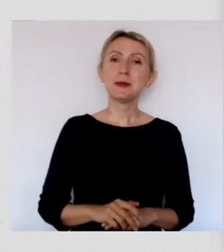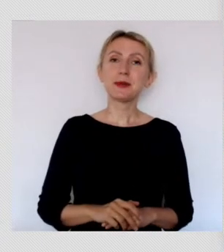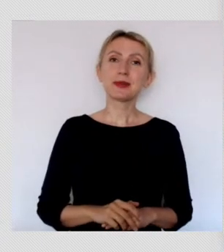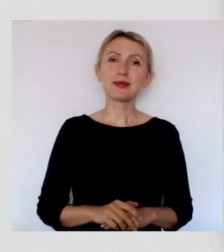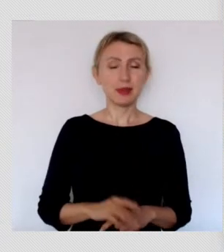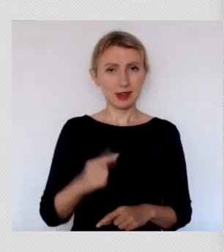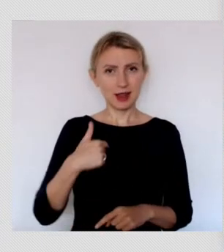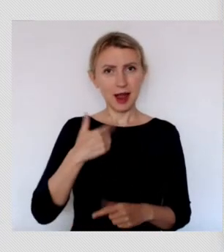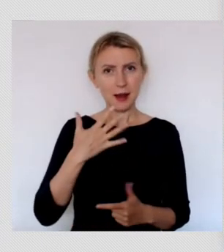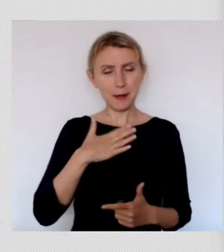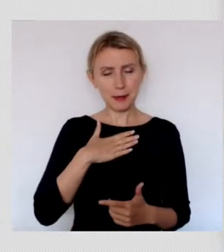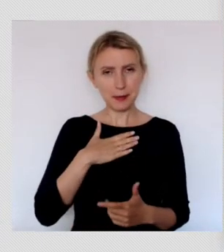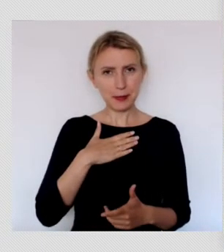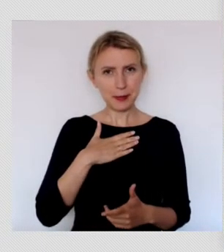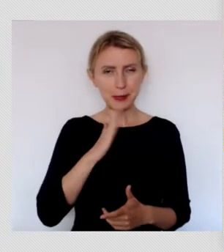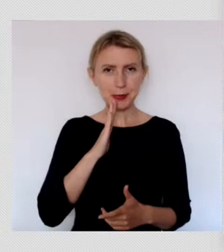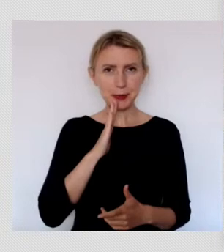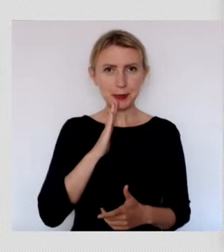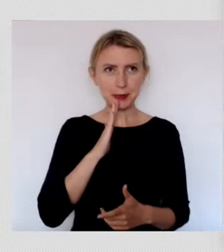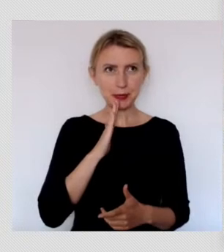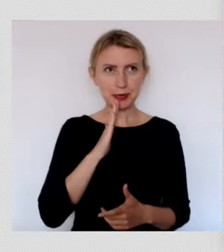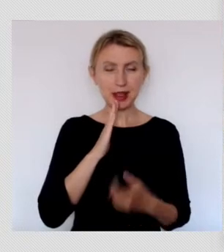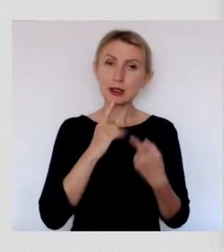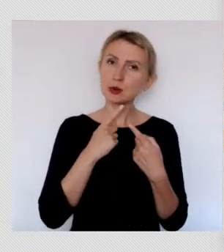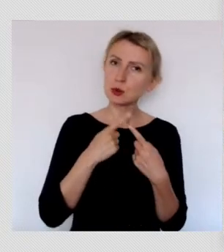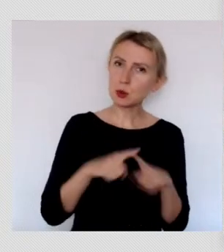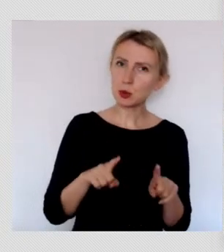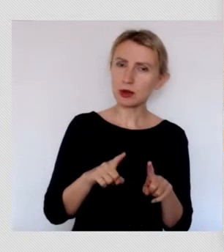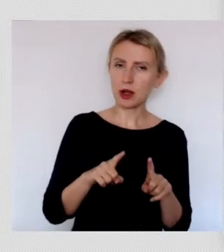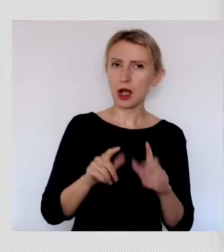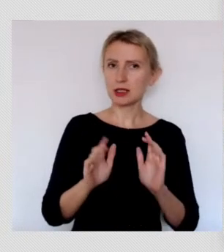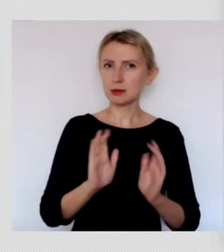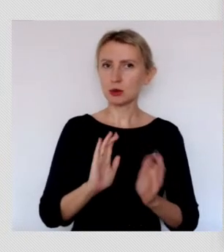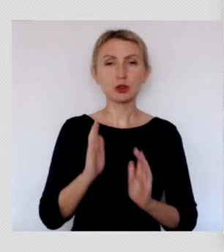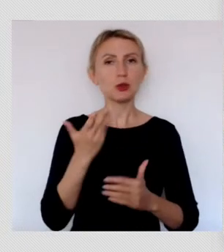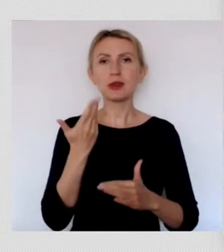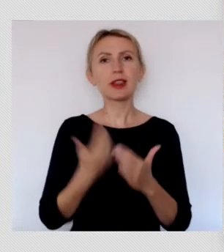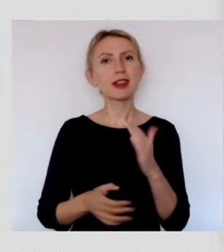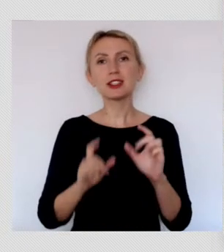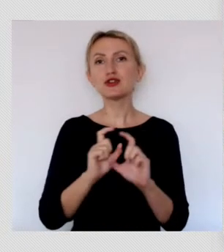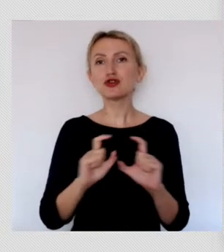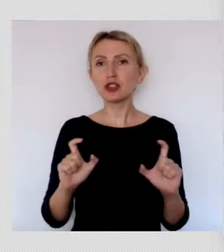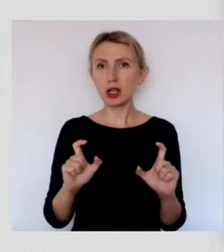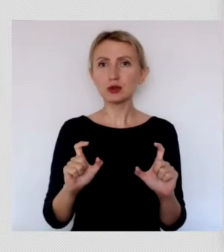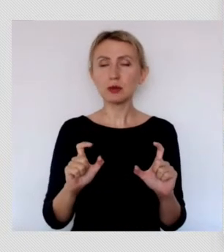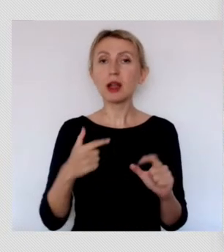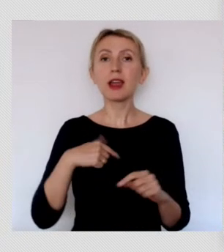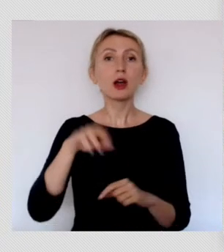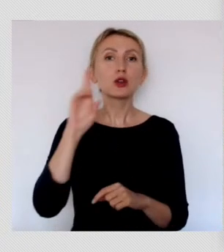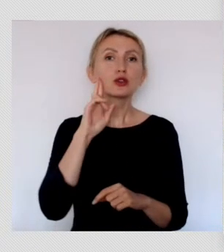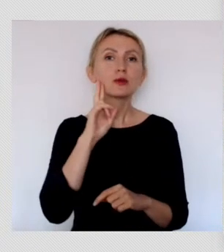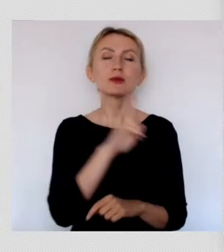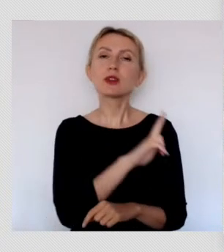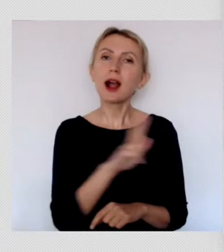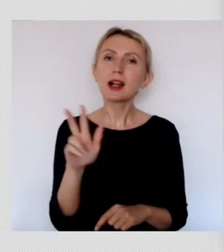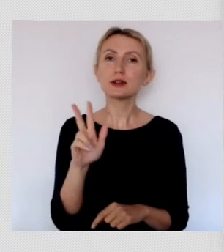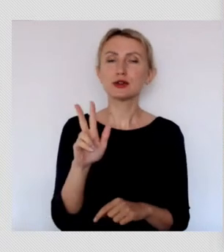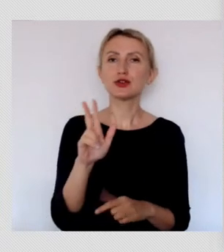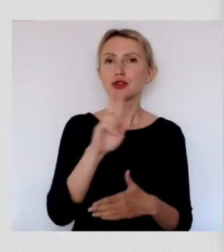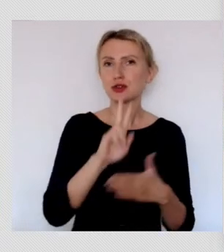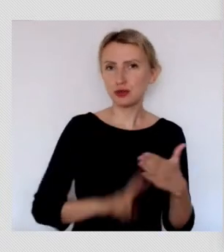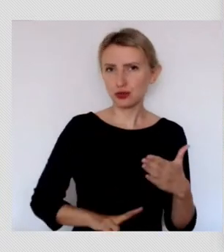przyjęłam taką dość skrótową formułę, żeby nie tracić na to czasu, bo rozumiem, że wszyscy po pierwsze